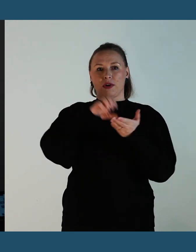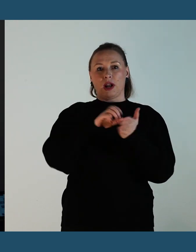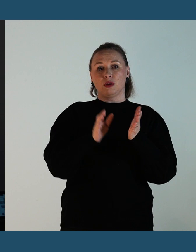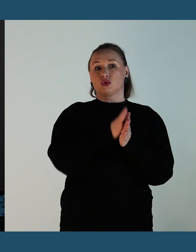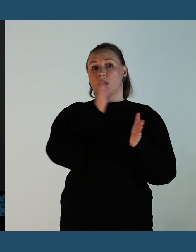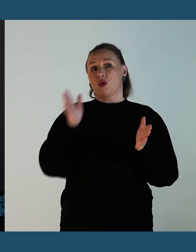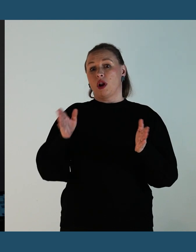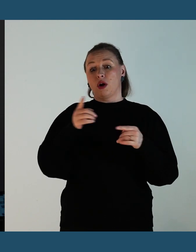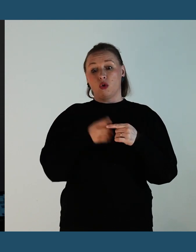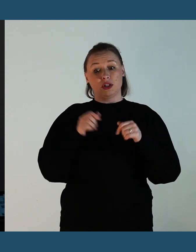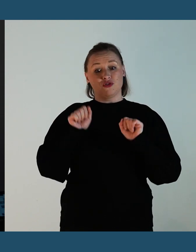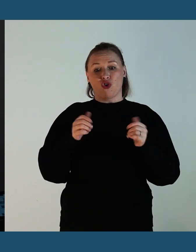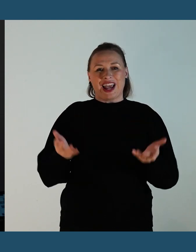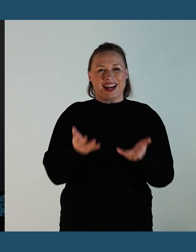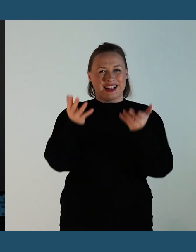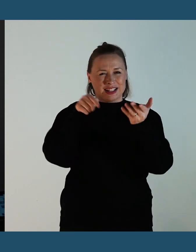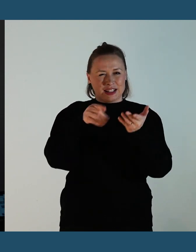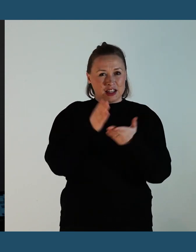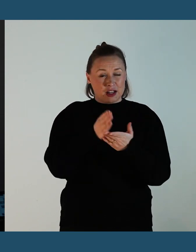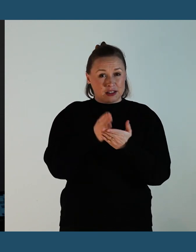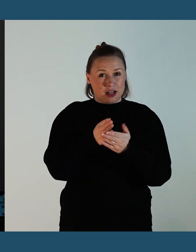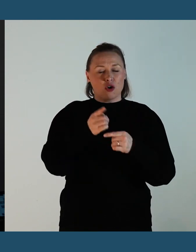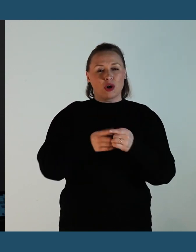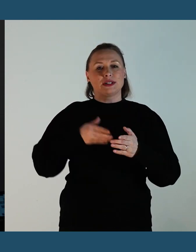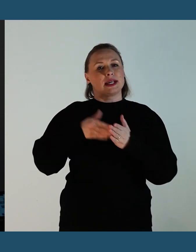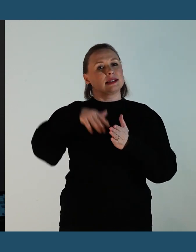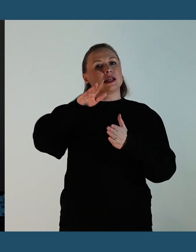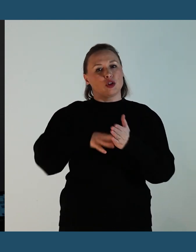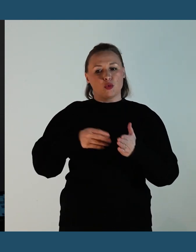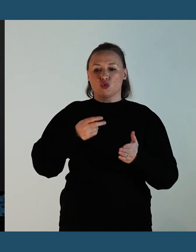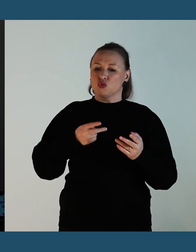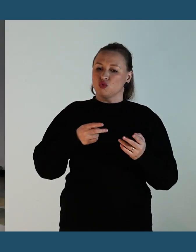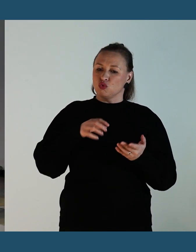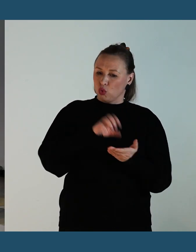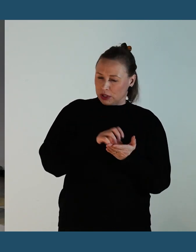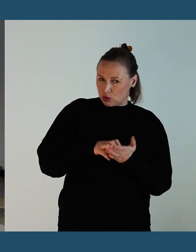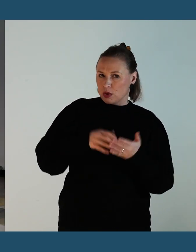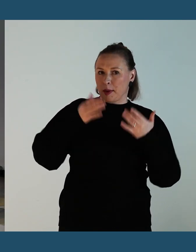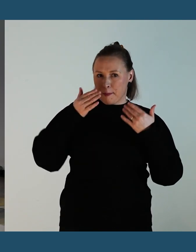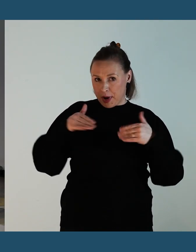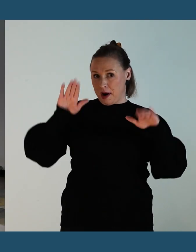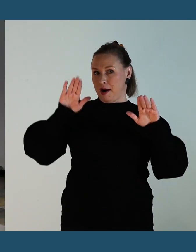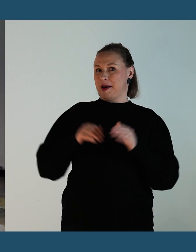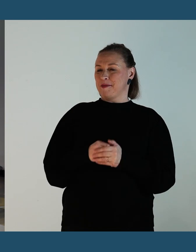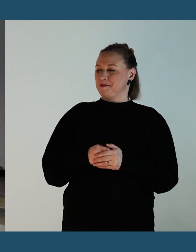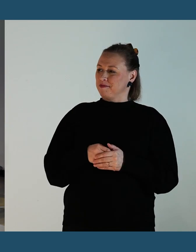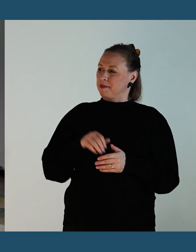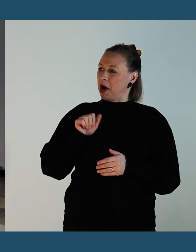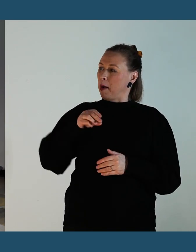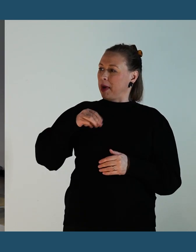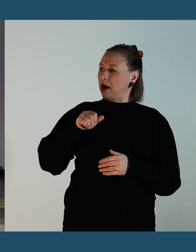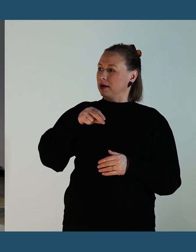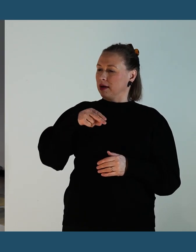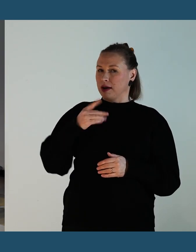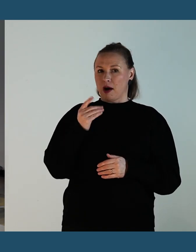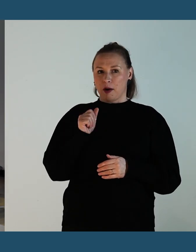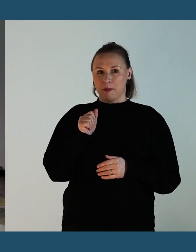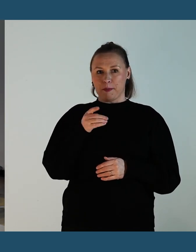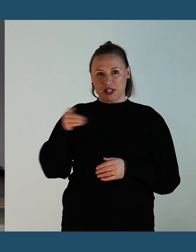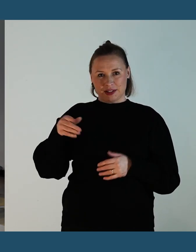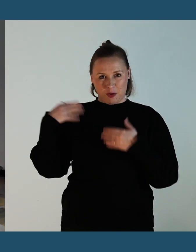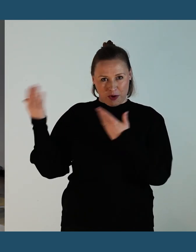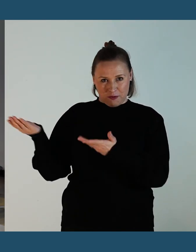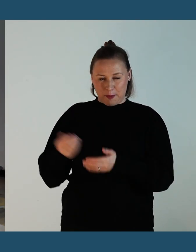että esteettömyys yhteiskunnassa paranee? Amanda Pasanen, ole hyvä. Joo, sehän pitäisi